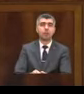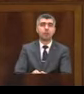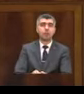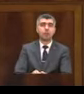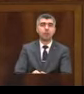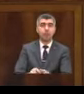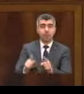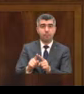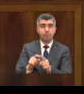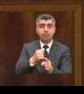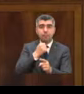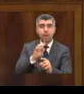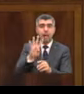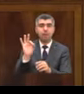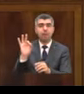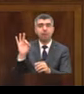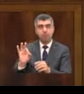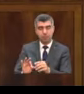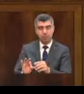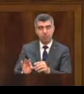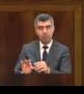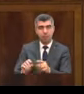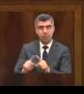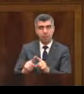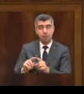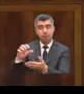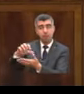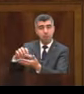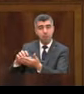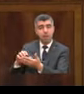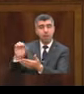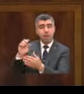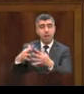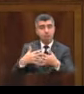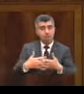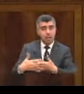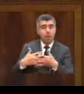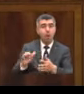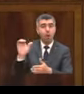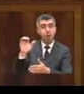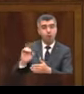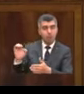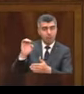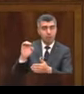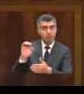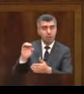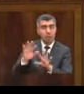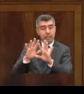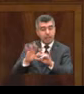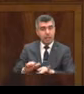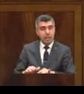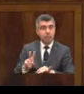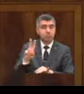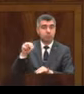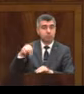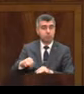نأكد أنه أكثر من 40% المسنين في دول متقدمة في أمريكا وفي أوروبا، وهذا بتقارير الأمين العام للأمم